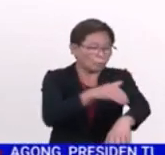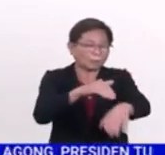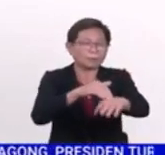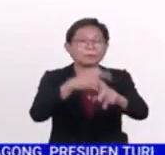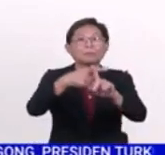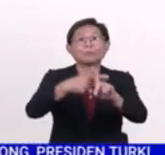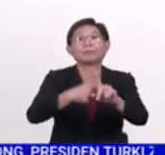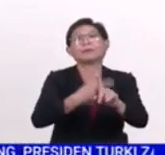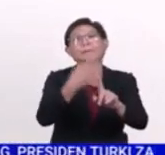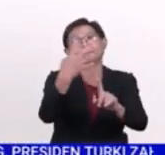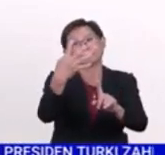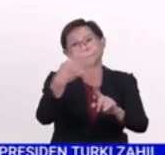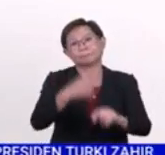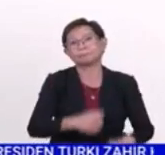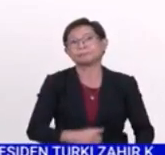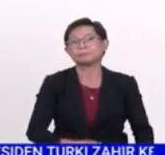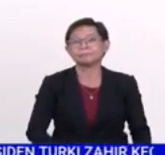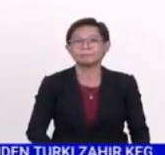lepas